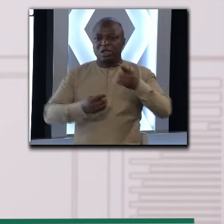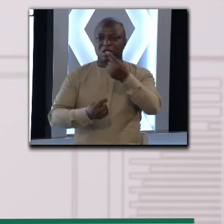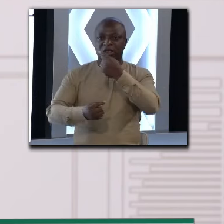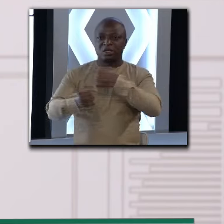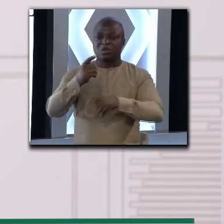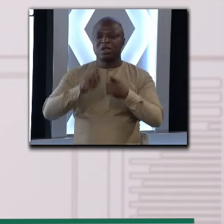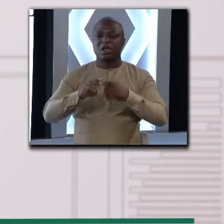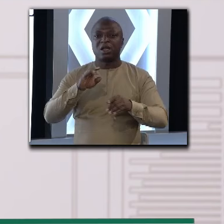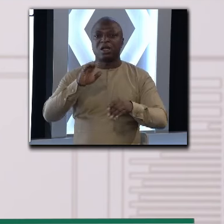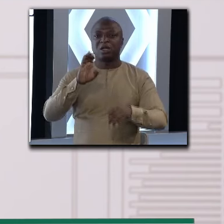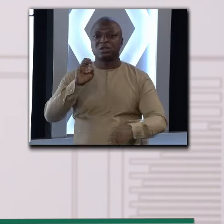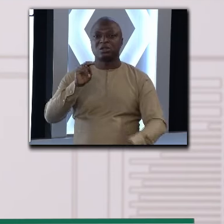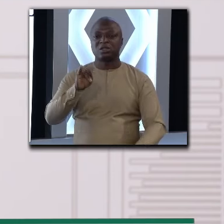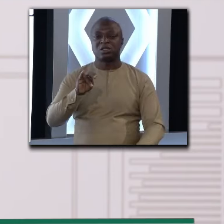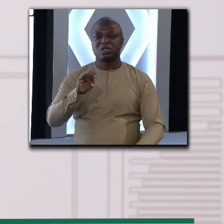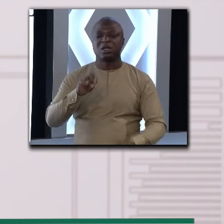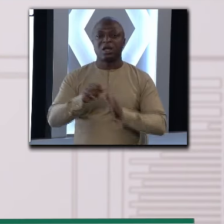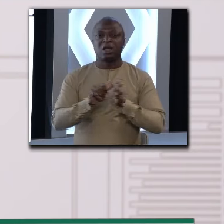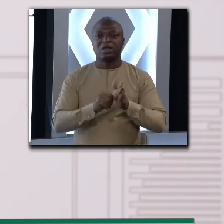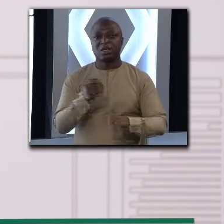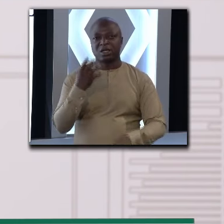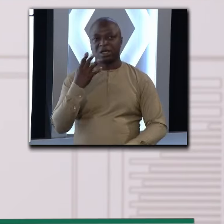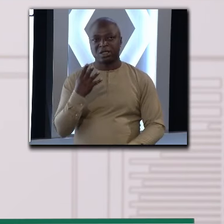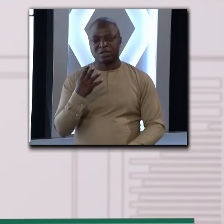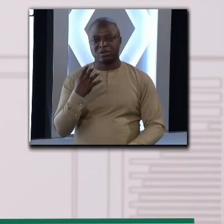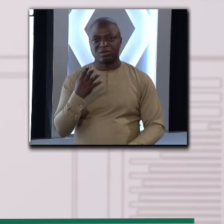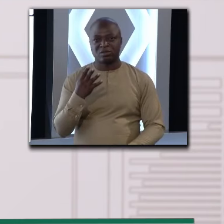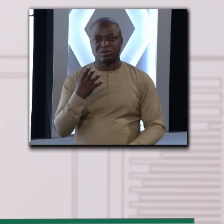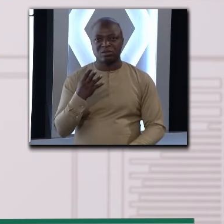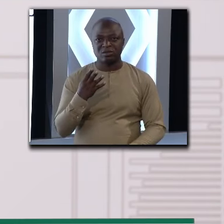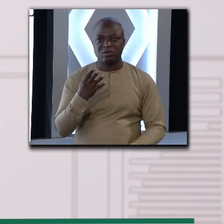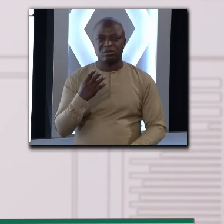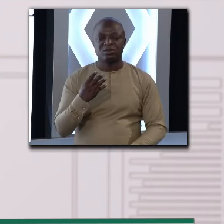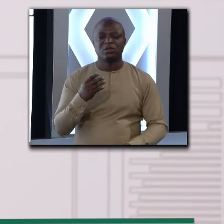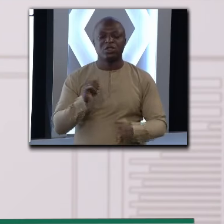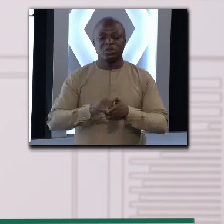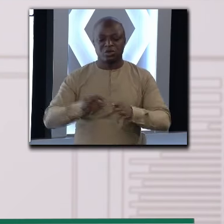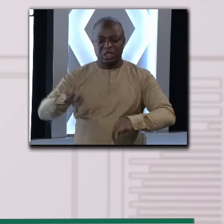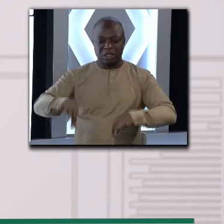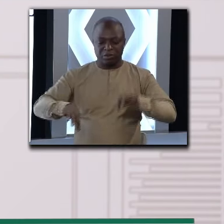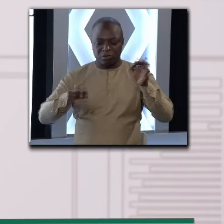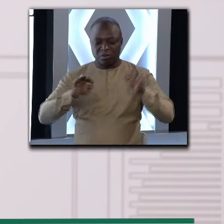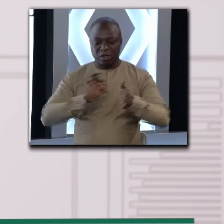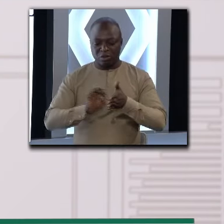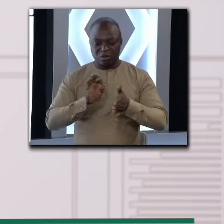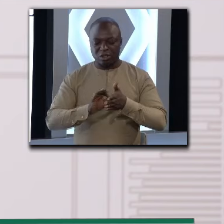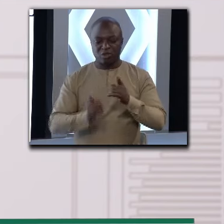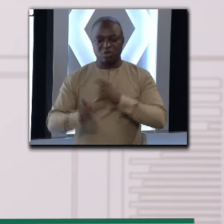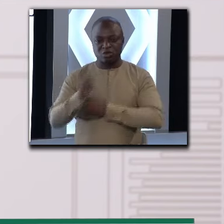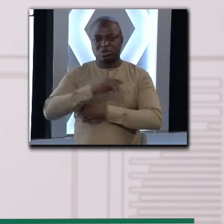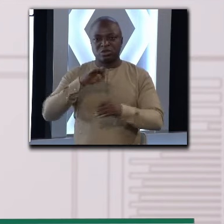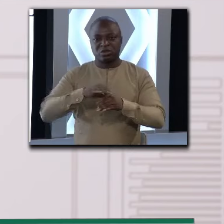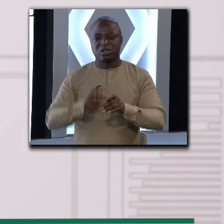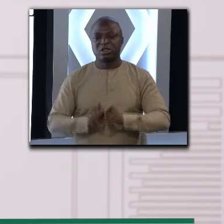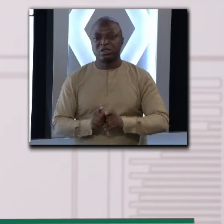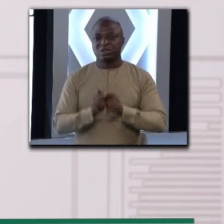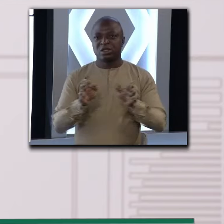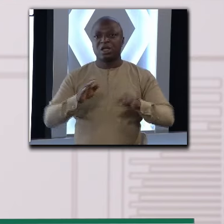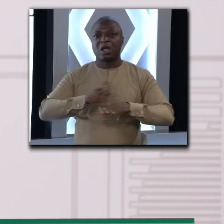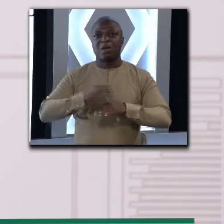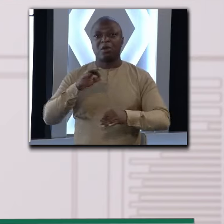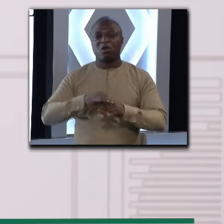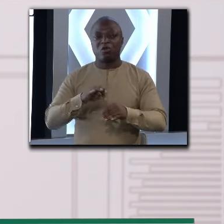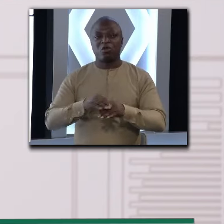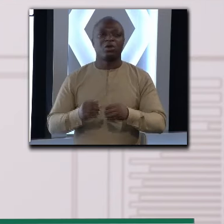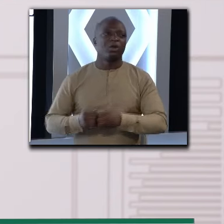CELI. Article 4. Le dépouillement a lieu le jour du scrutin général, après le vote